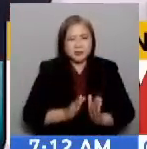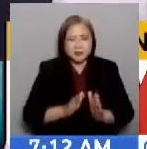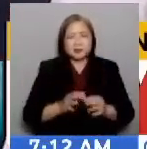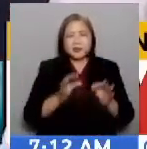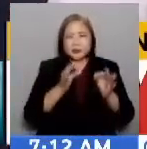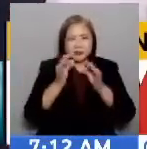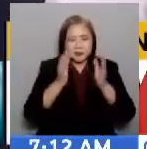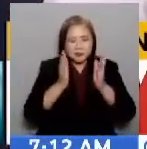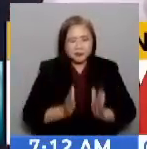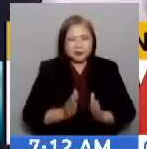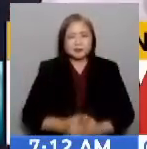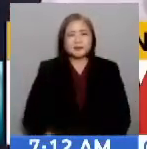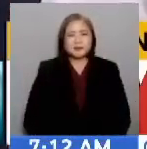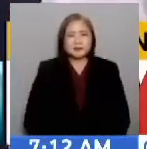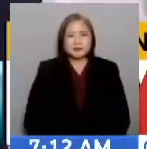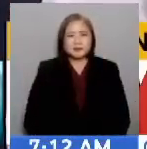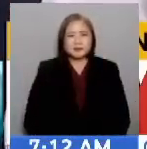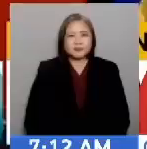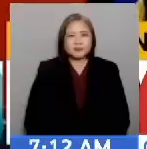Sige daw?